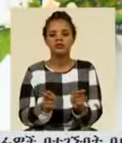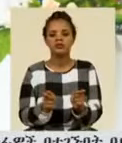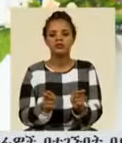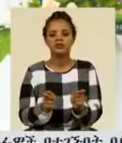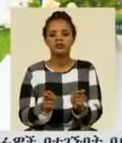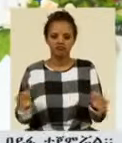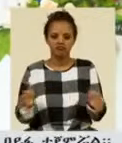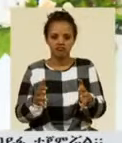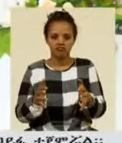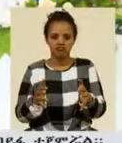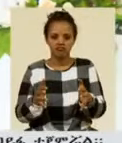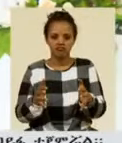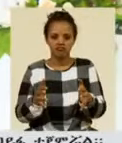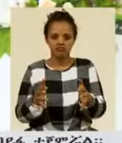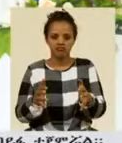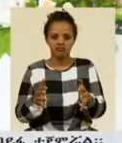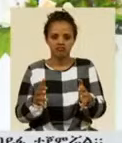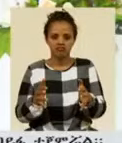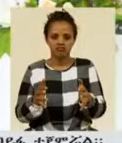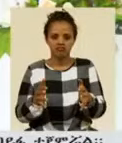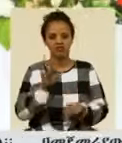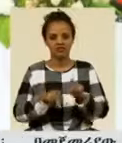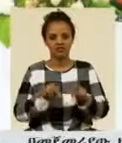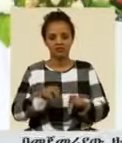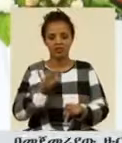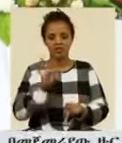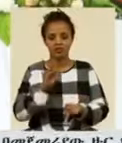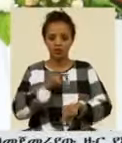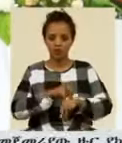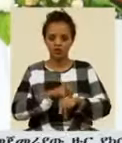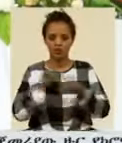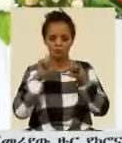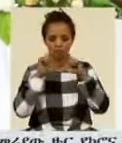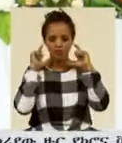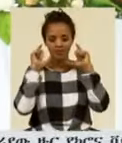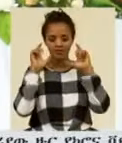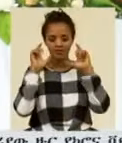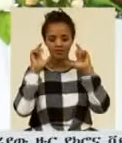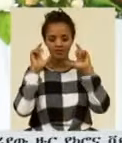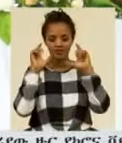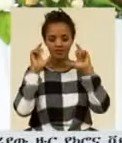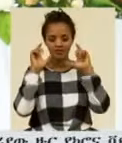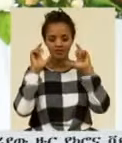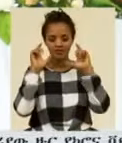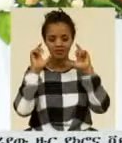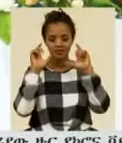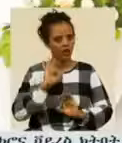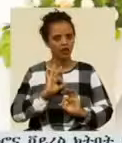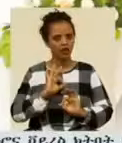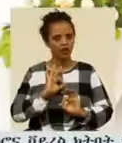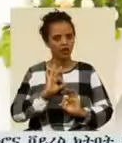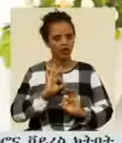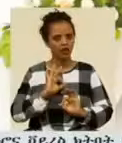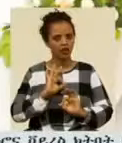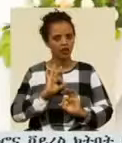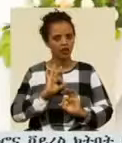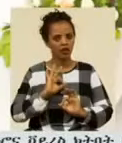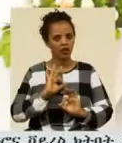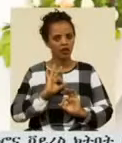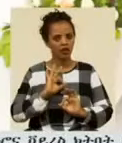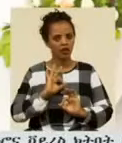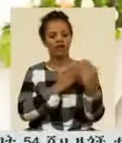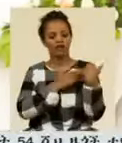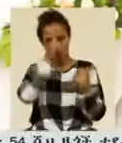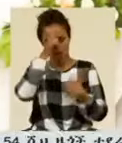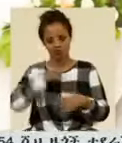ብዙ ሰው በሚገኝበት አካባቢ በምንገኝበት ወቅት ማስክ ማድረጉን መዘንጋት የለብንም። የክልሉ ጤና ቢሮ ኃላፊ